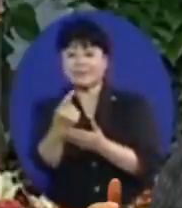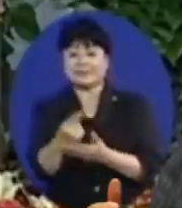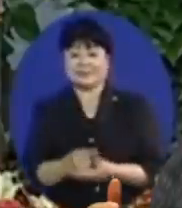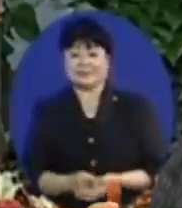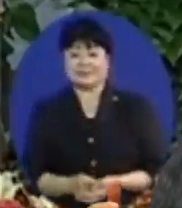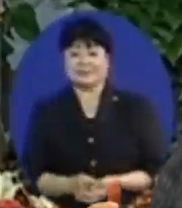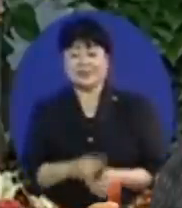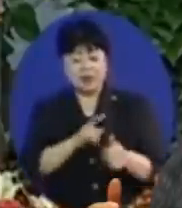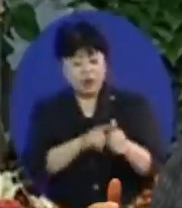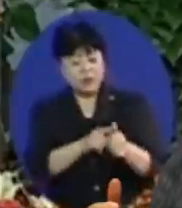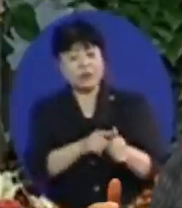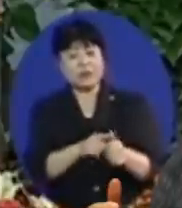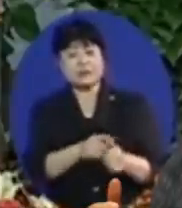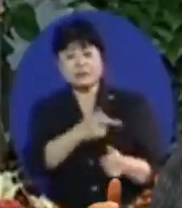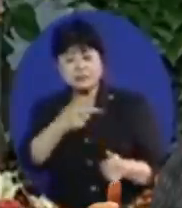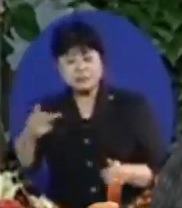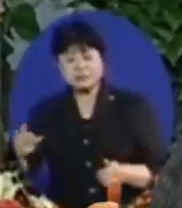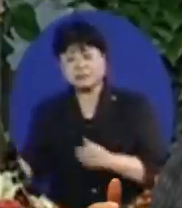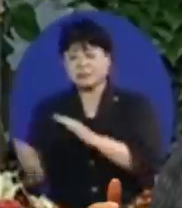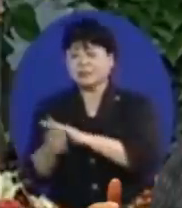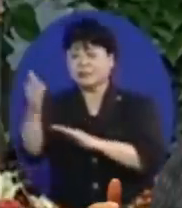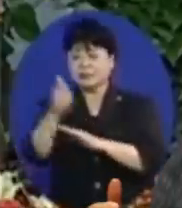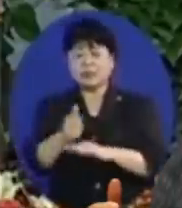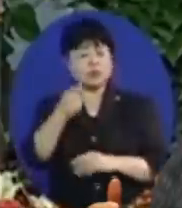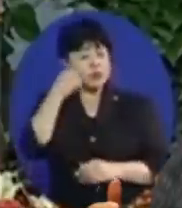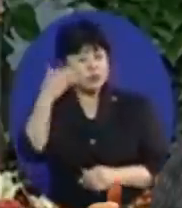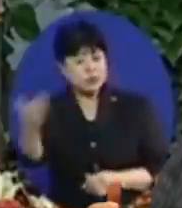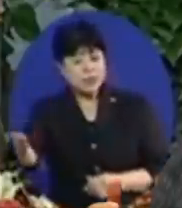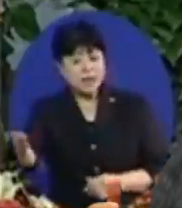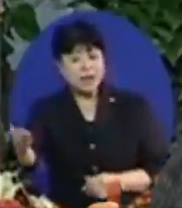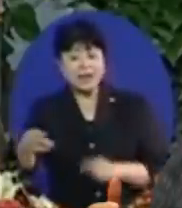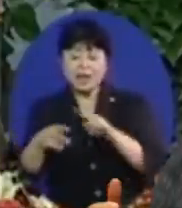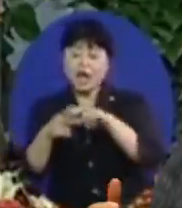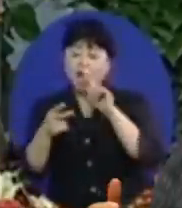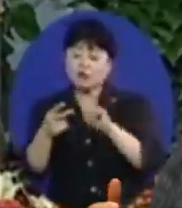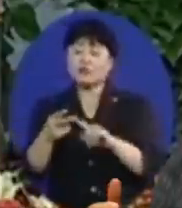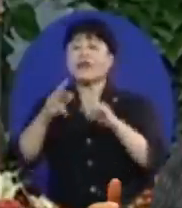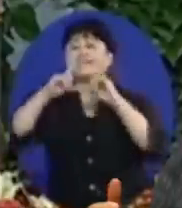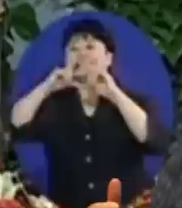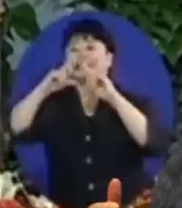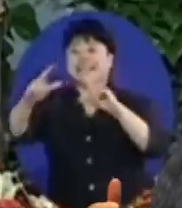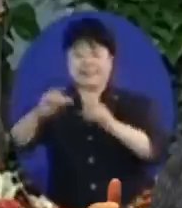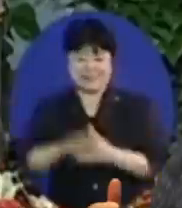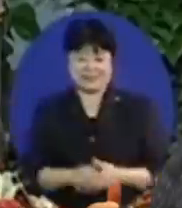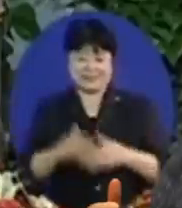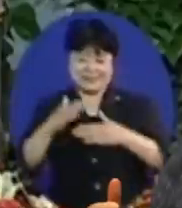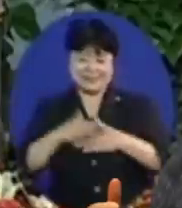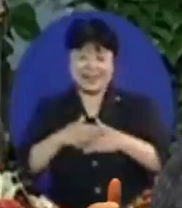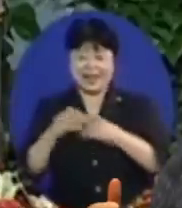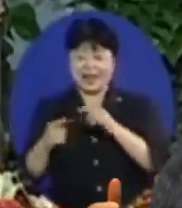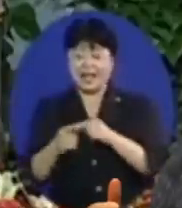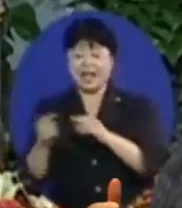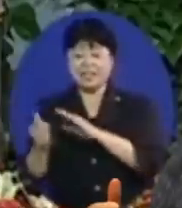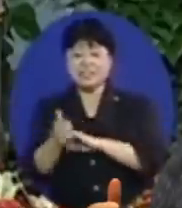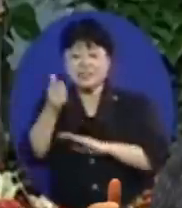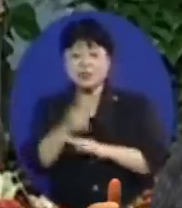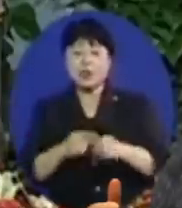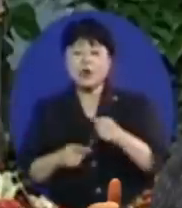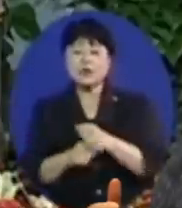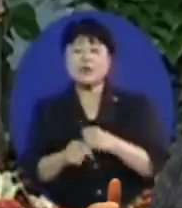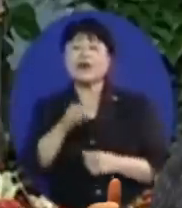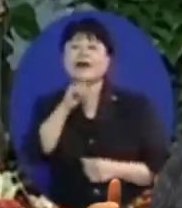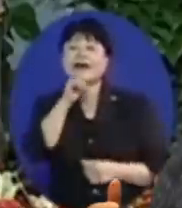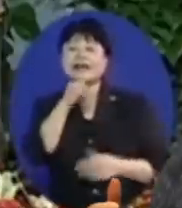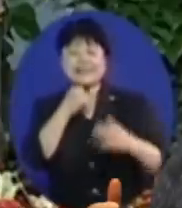자네는 어떻게 해서 이렇게 큰 성공을 이루었는가? 페니는 딱 두 마디로 대답했습니다. 내가 성공할 수 있었던 이유는 가난